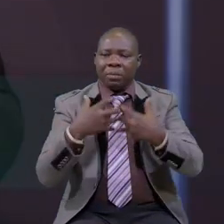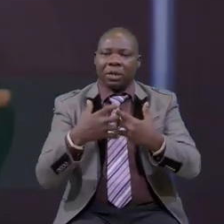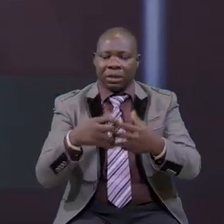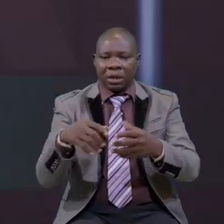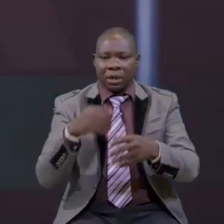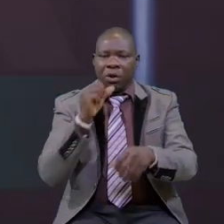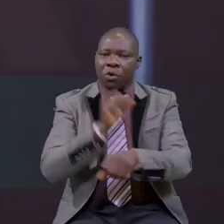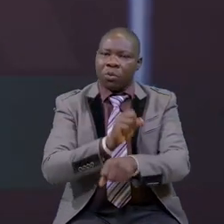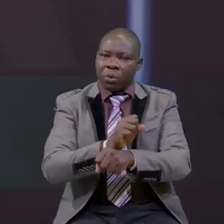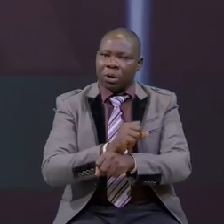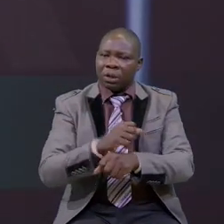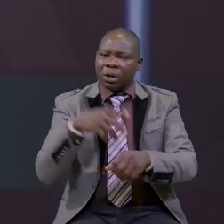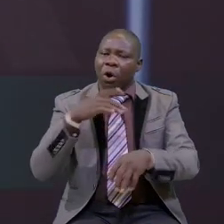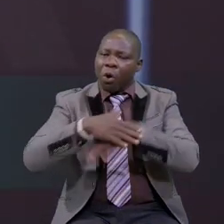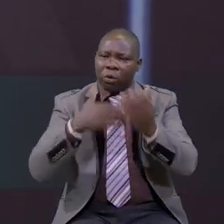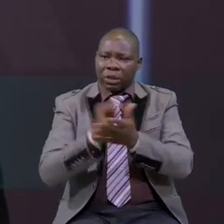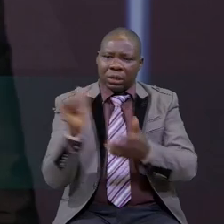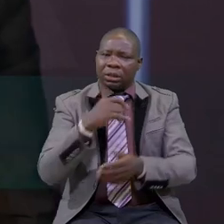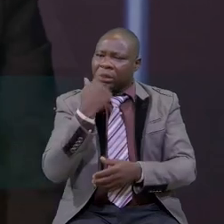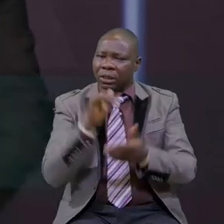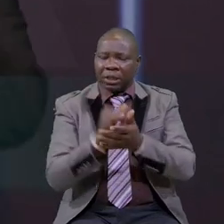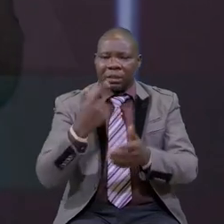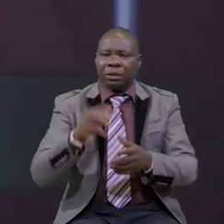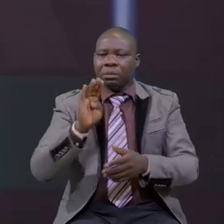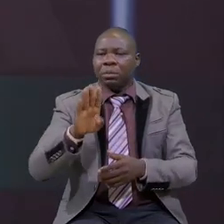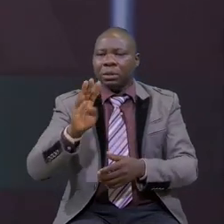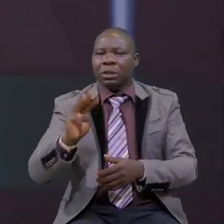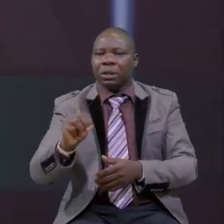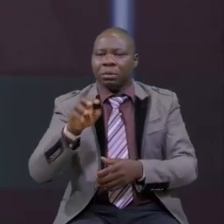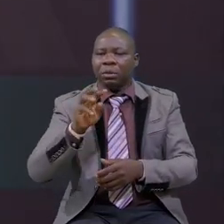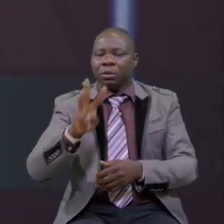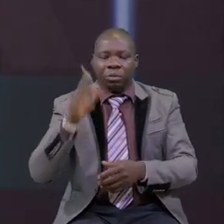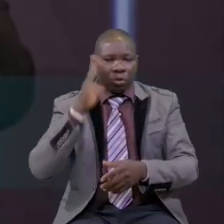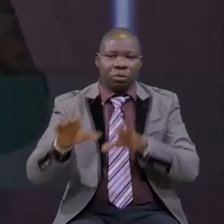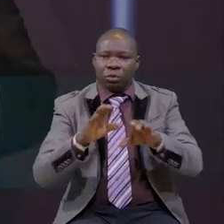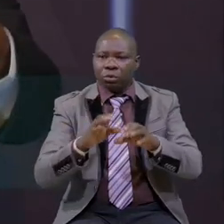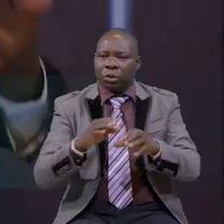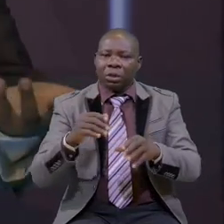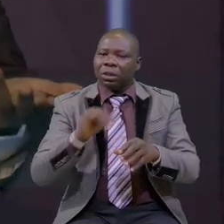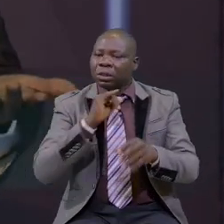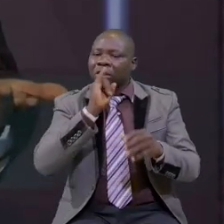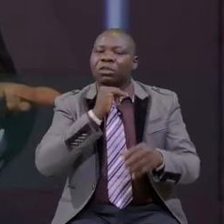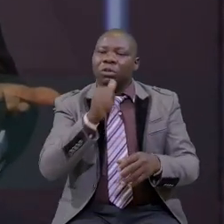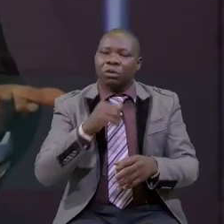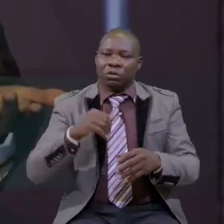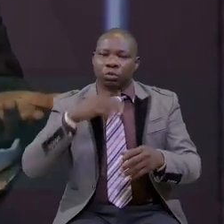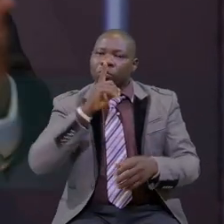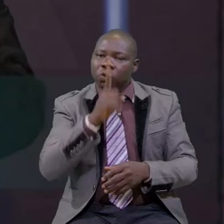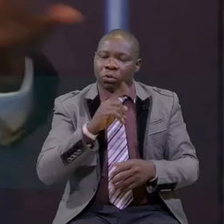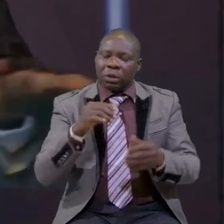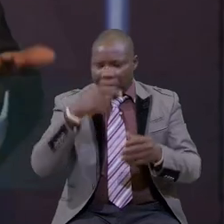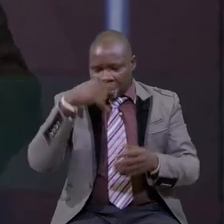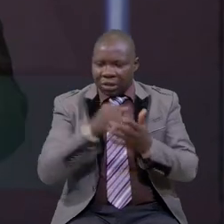mécanique? Est-ce qu'ils avaient tort? Non, c'est vous qui n'avez pas le bon carburant dedans. Ce